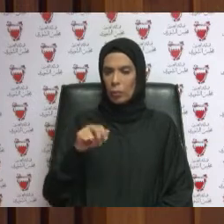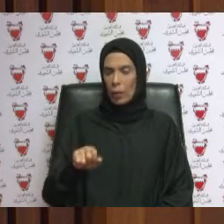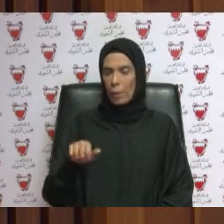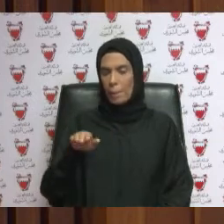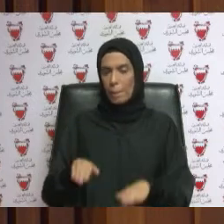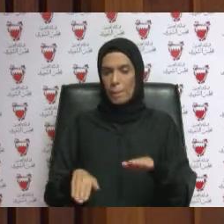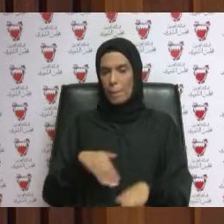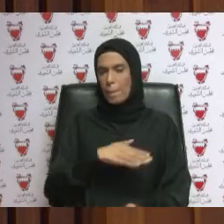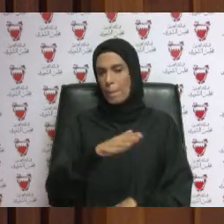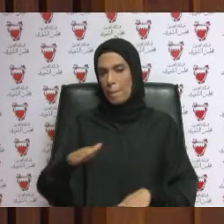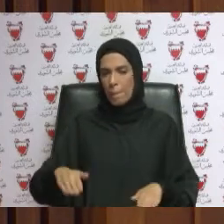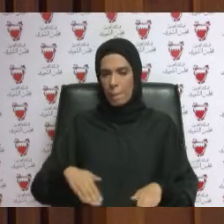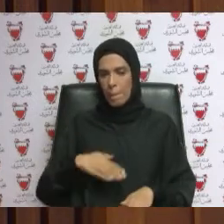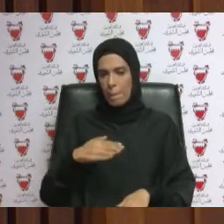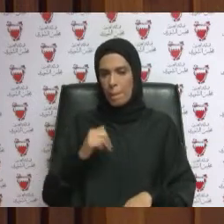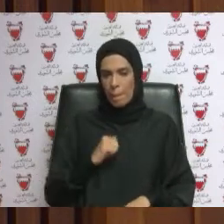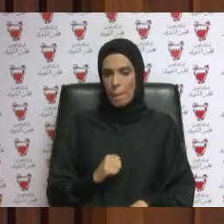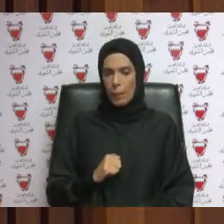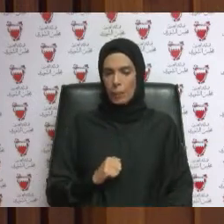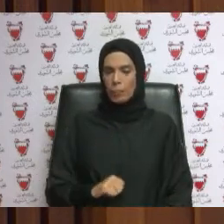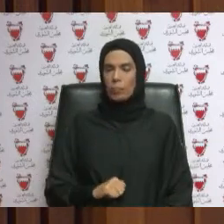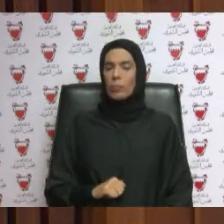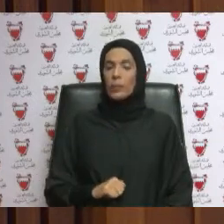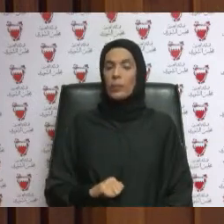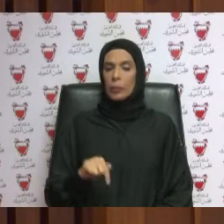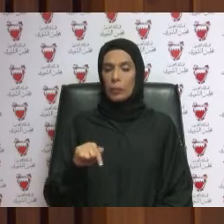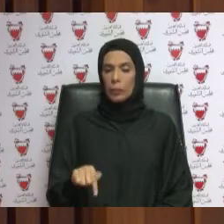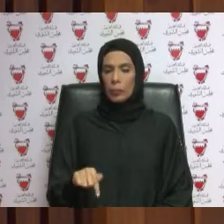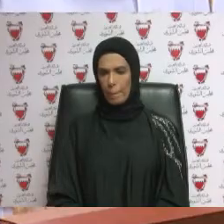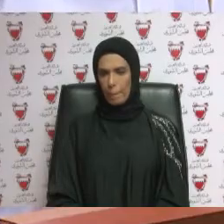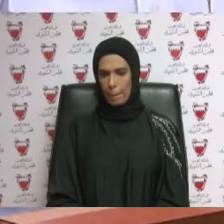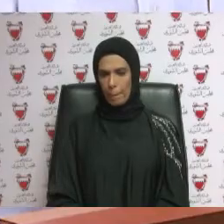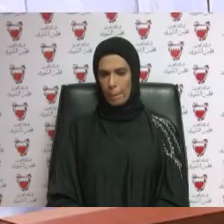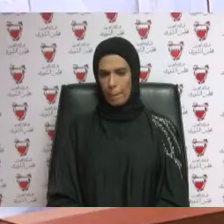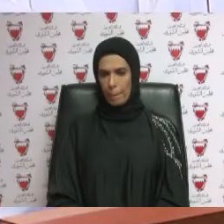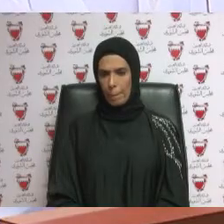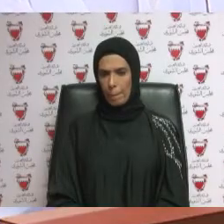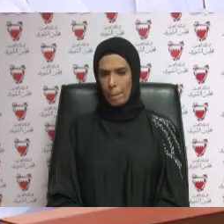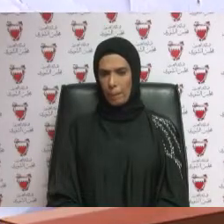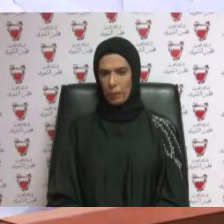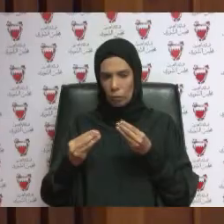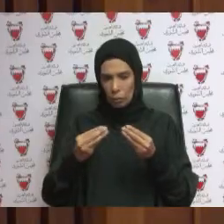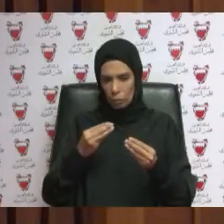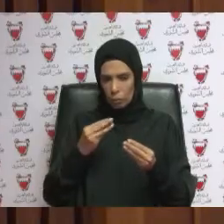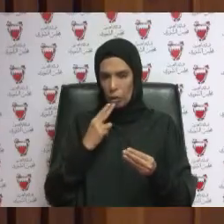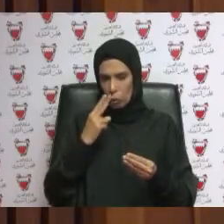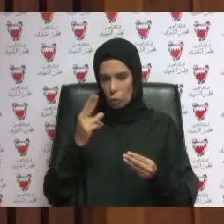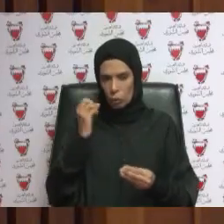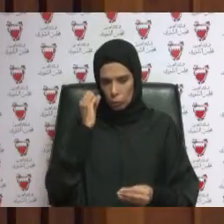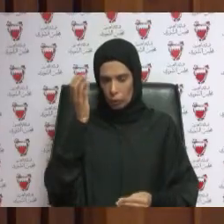العامة والمقدم من سعادة العضو دلال جاسم الزايد، لذا انتهت بعد المناقشة إلى جواز نظر هذا